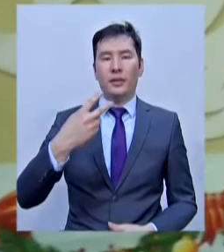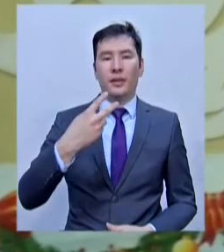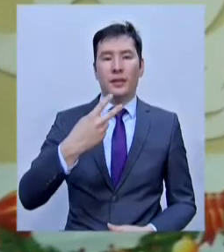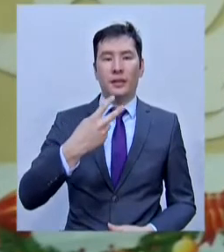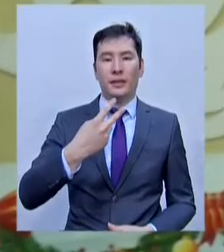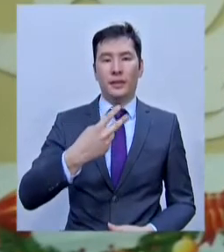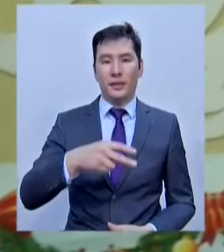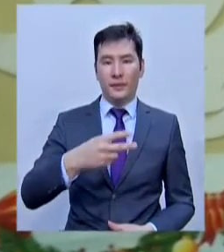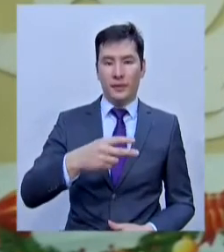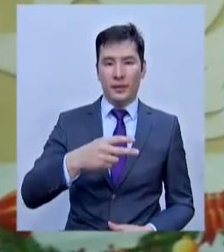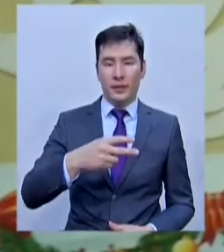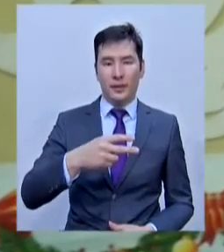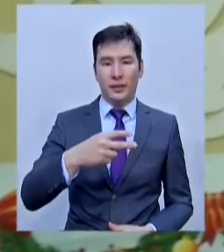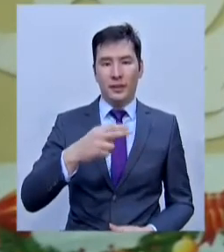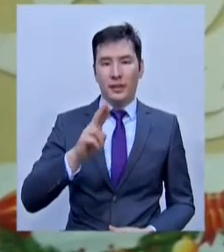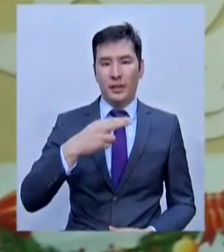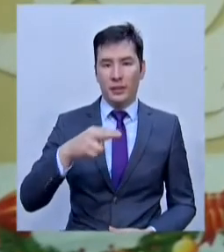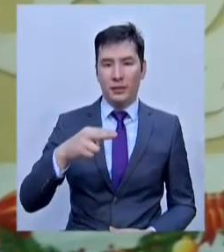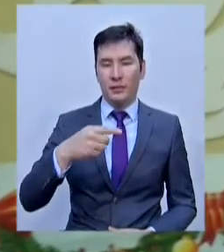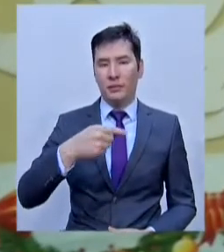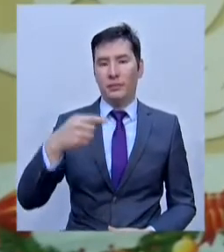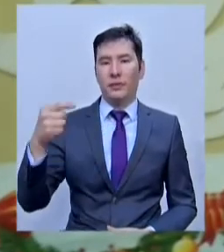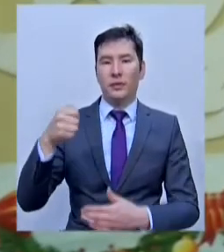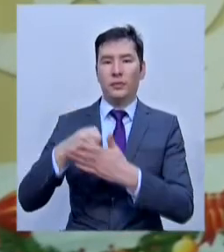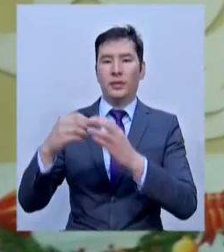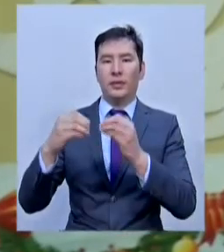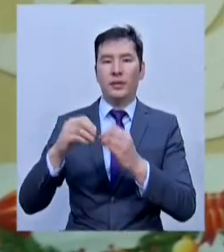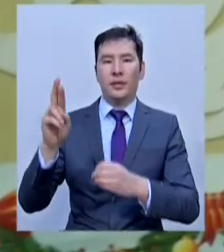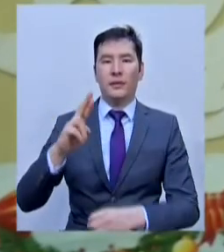желтоқсан мен 21-ші жылдың 10-ші қаңтар аралығында көрермен назарына ұсынылады.